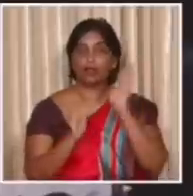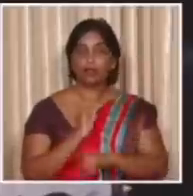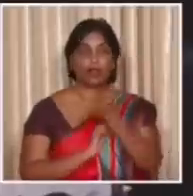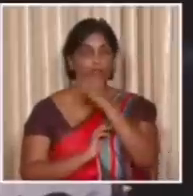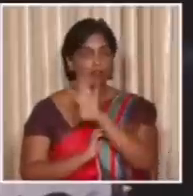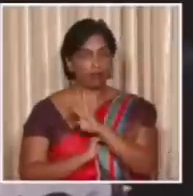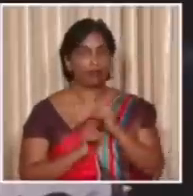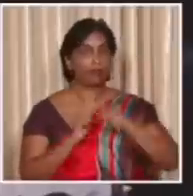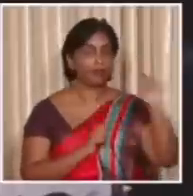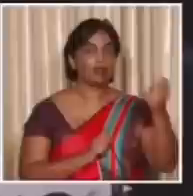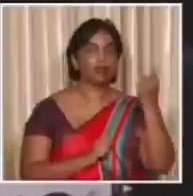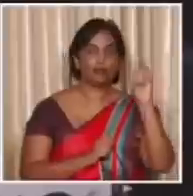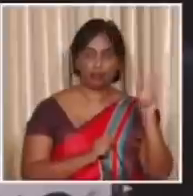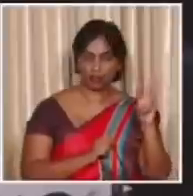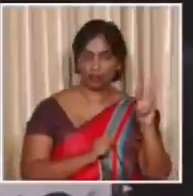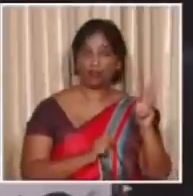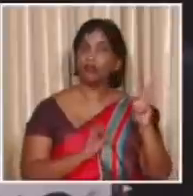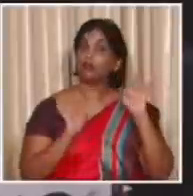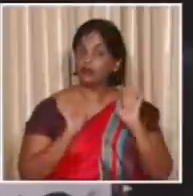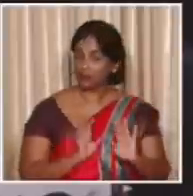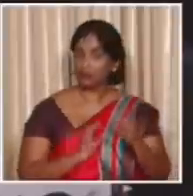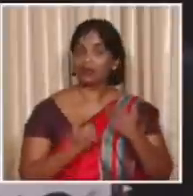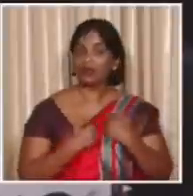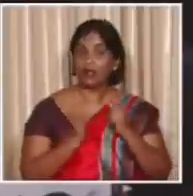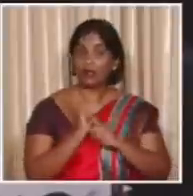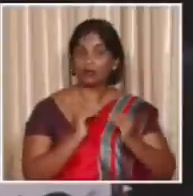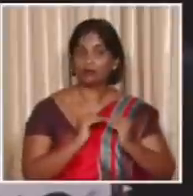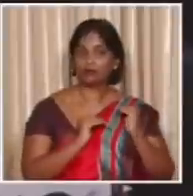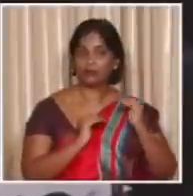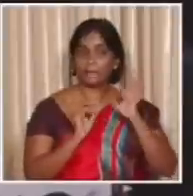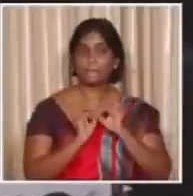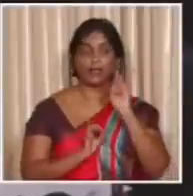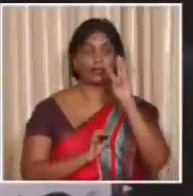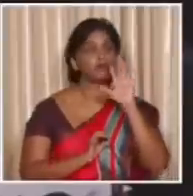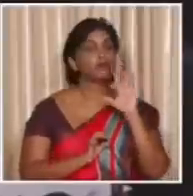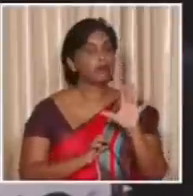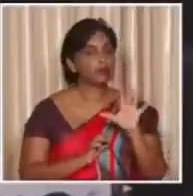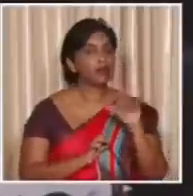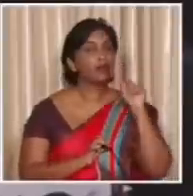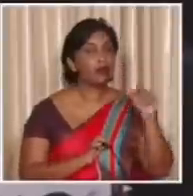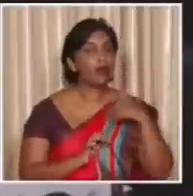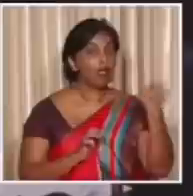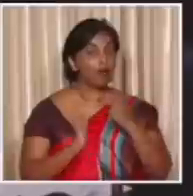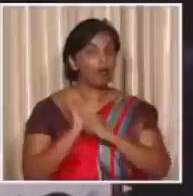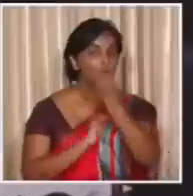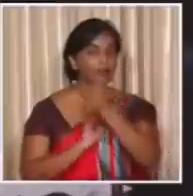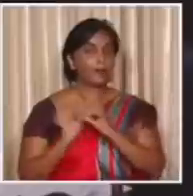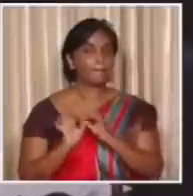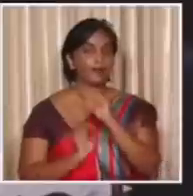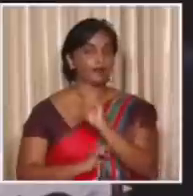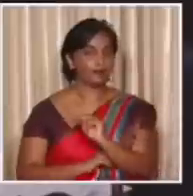14ක් ගෙවනවා 13ක්. හැබැයි අපේ ණය ප්‍රමාණය වැඩි වෙනවා බිලියන 35ට. එහෙනම් අපි අලුතෙන් ණය ගන්නවා බිලියන